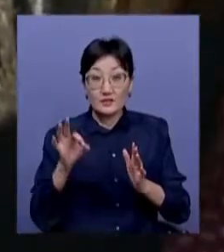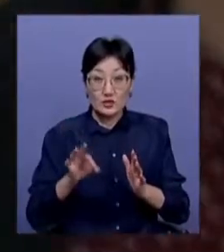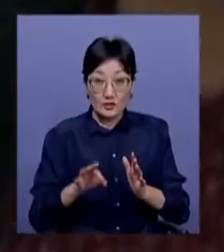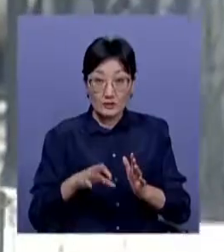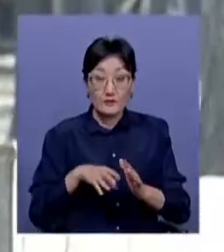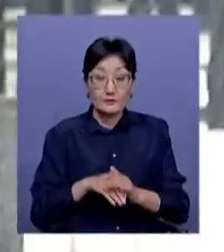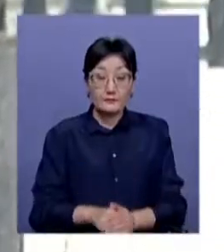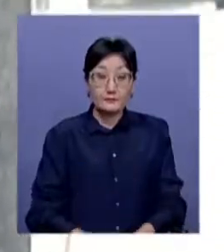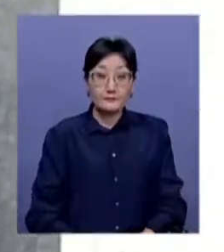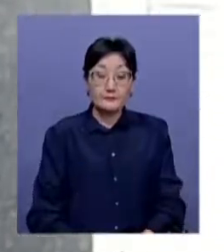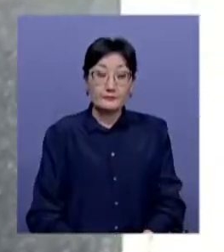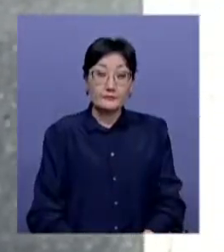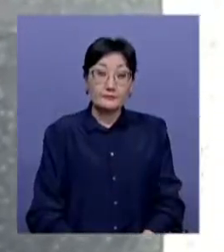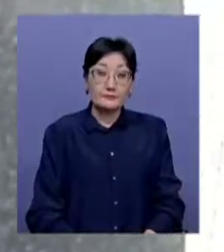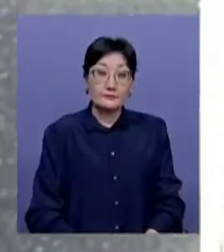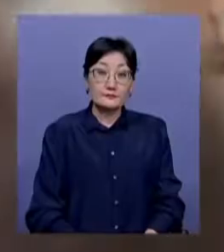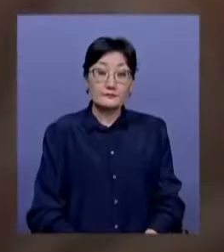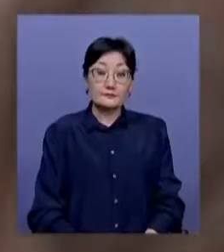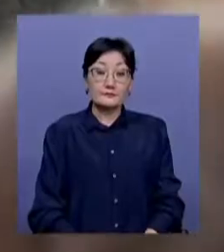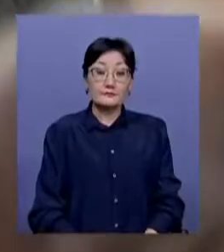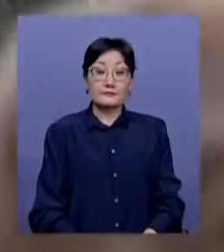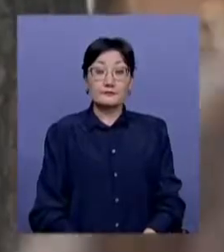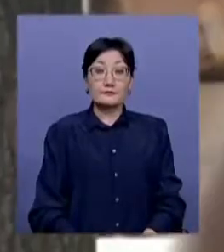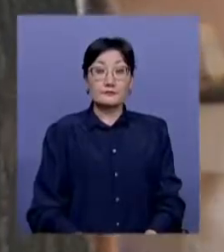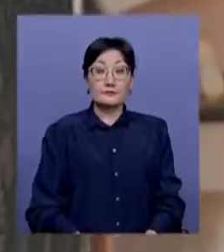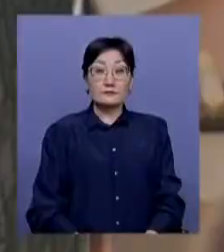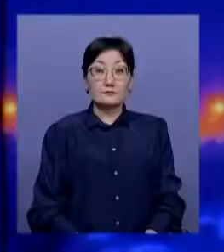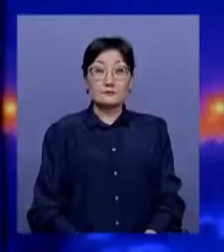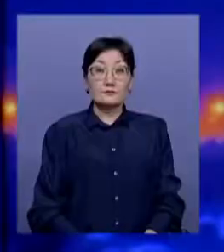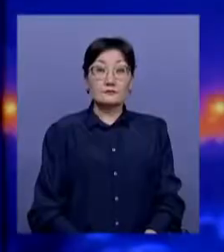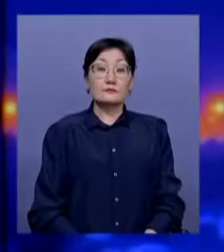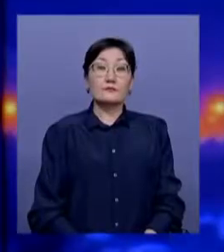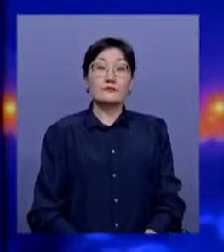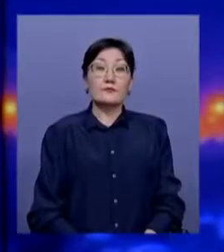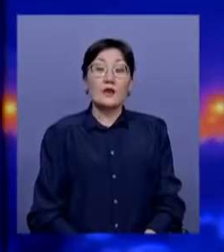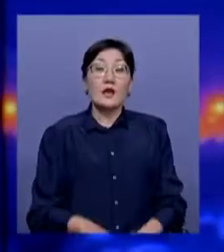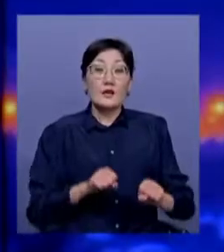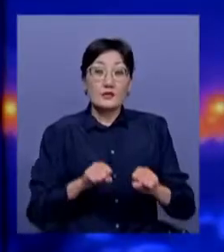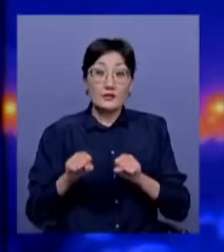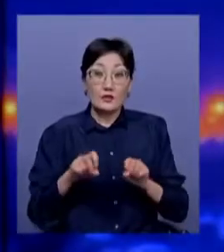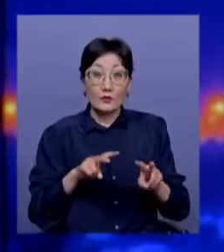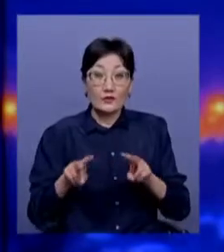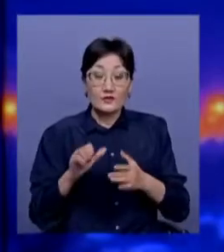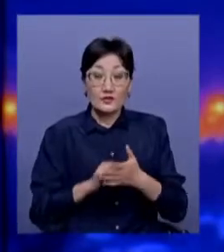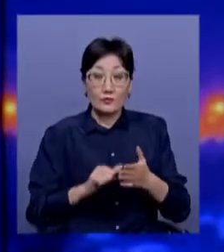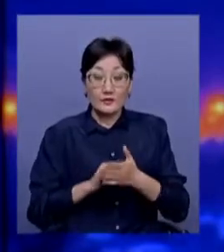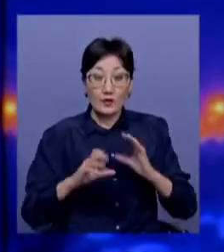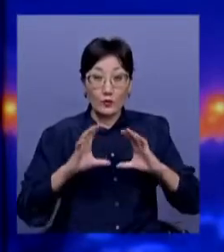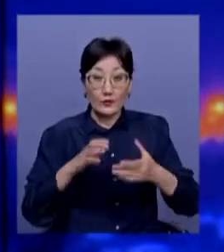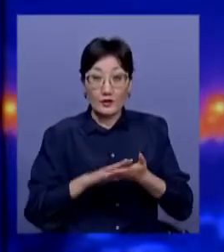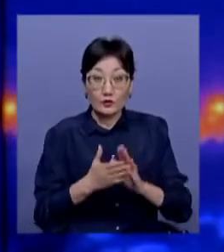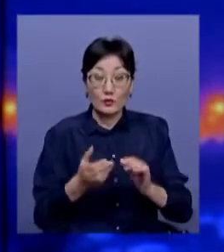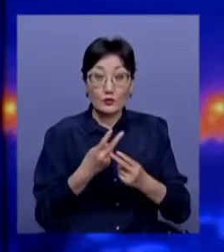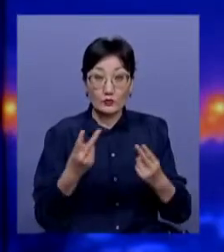97.8% құрайды. Жанар Ғаниқызы, Медет Саматұлы, Алматы телеарнасы. Сақтық сақтамаудың кесірін әлемдегі ахуалдан